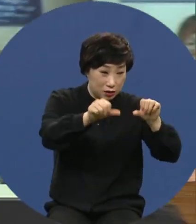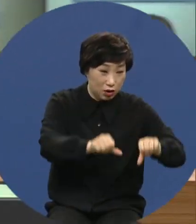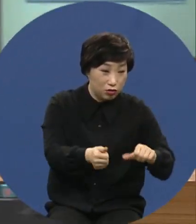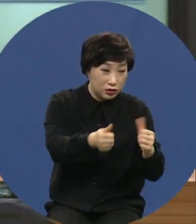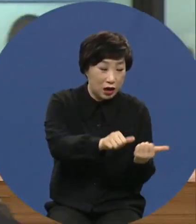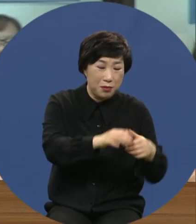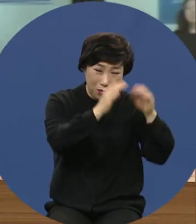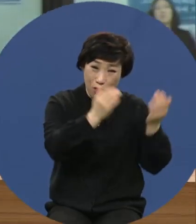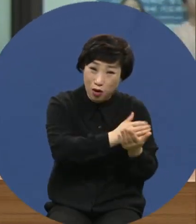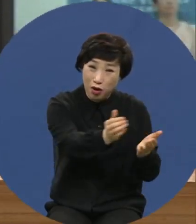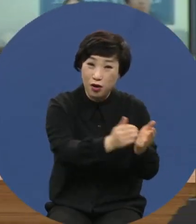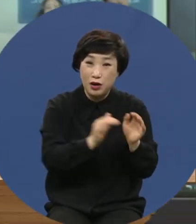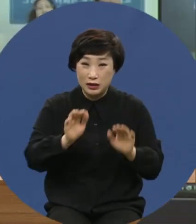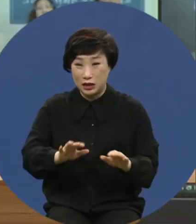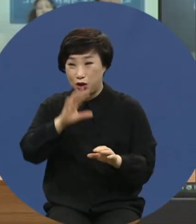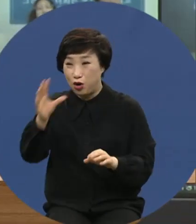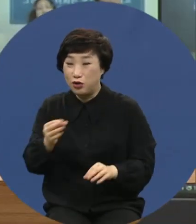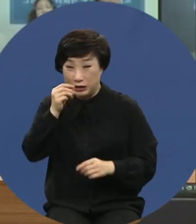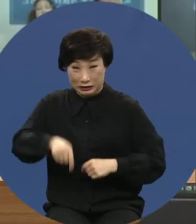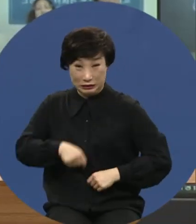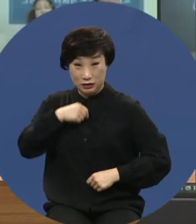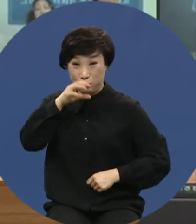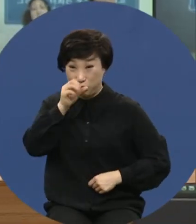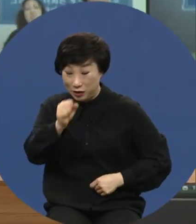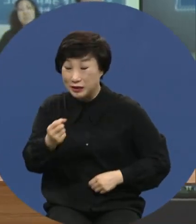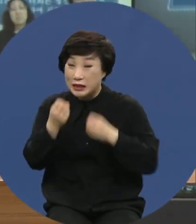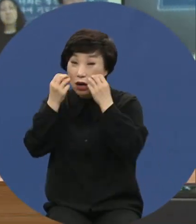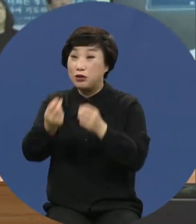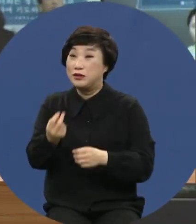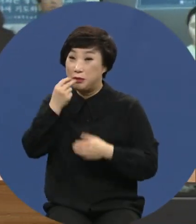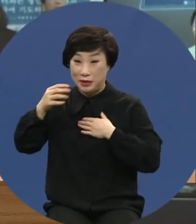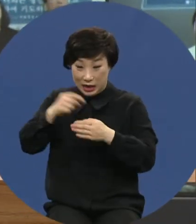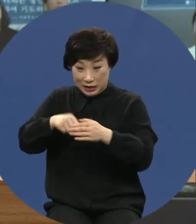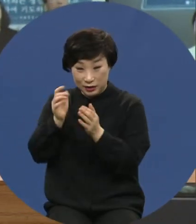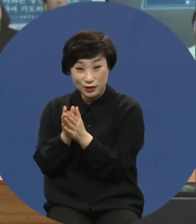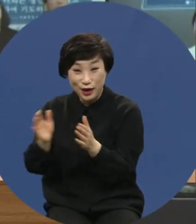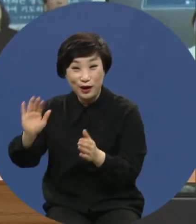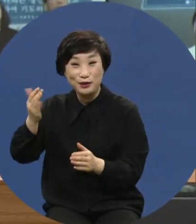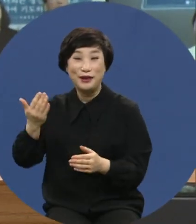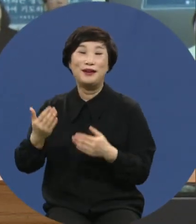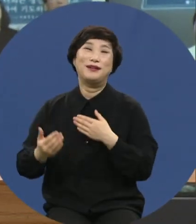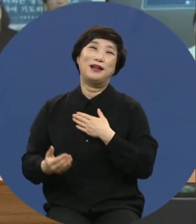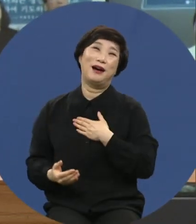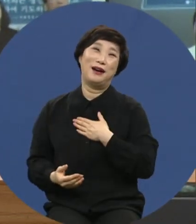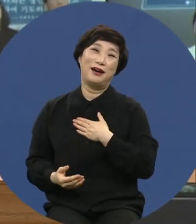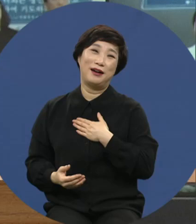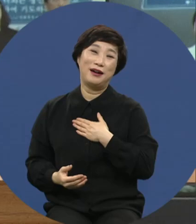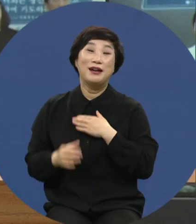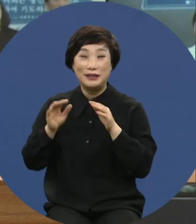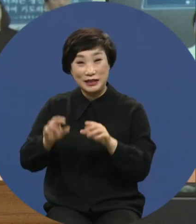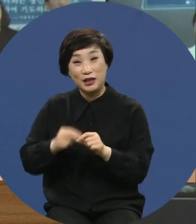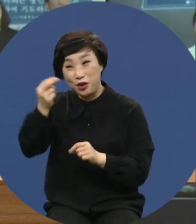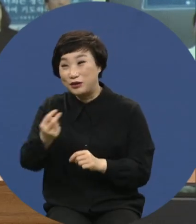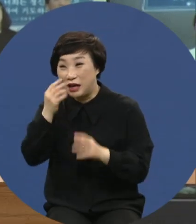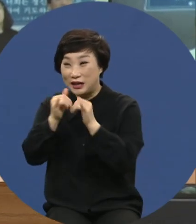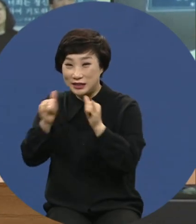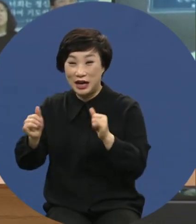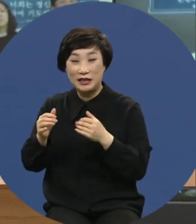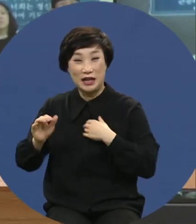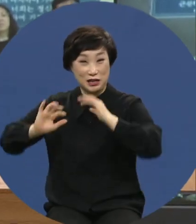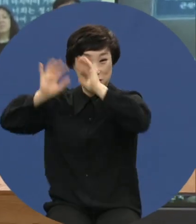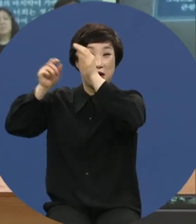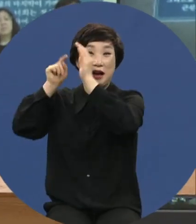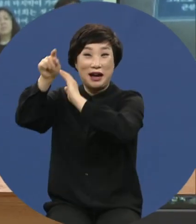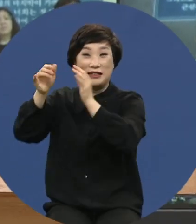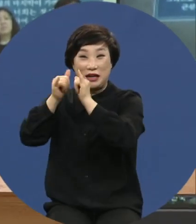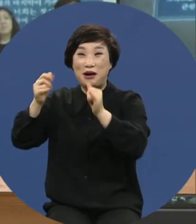저주는 물러가고 거룩함과 의로움과 선하심과 새 생명이 내 안에 약동하게 만들어 나를 영생할 자로 내